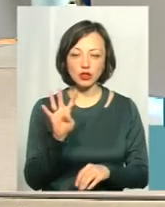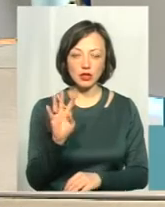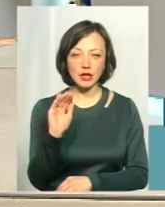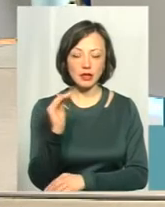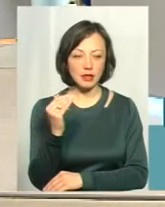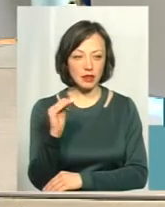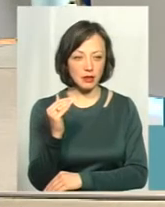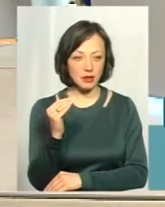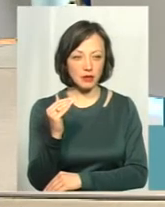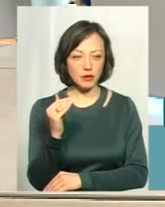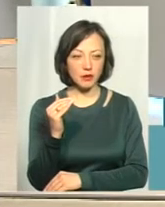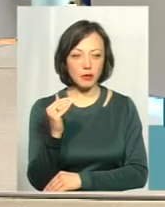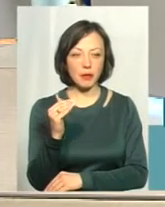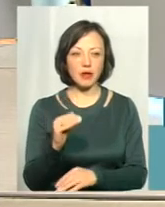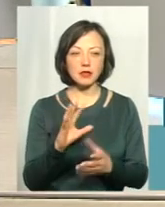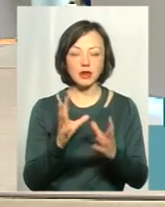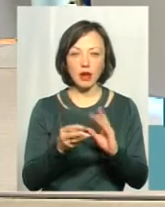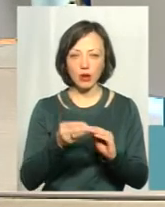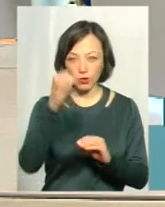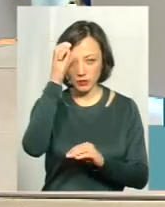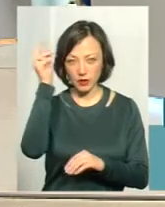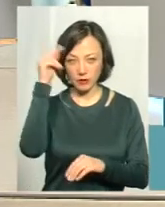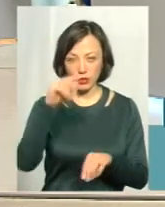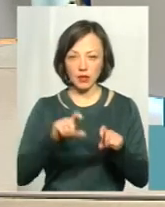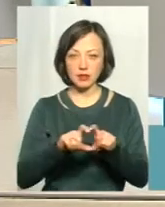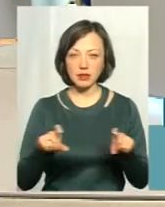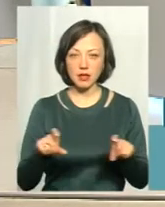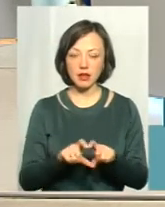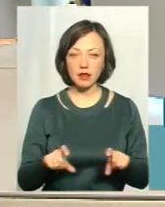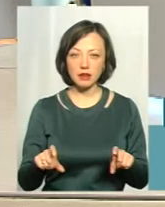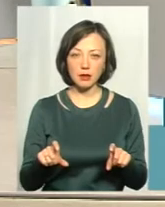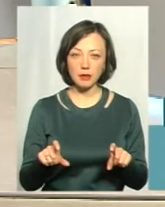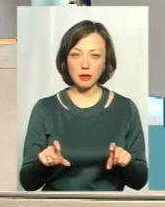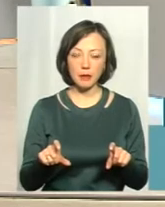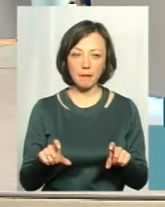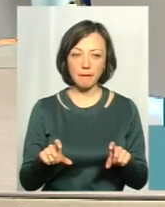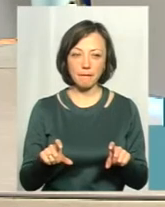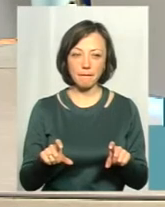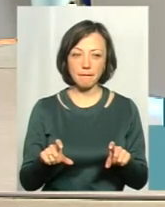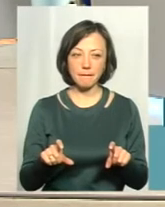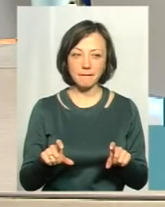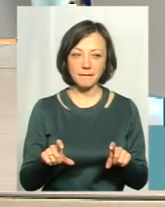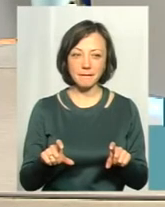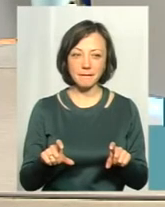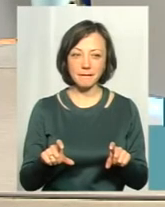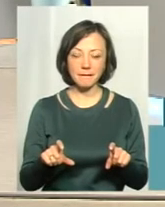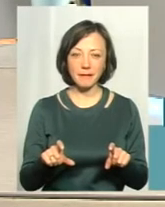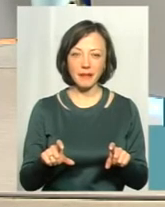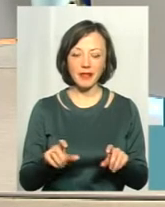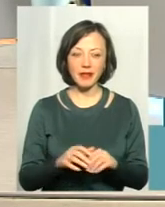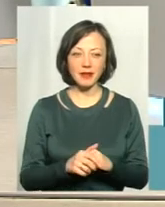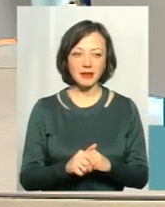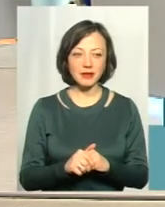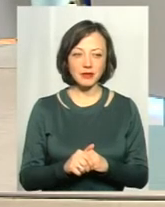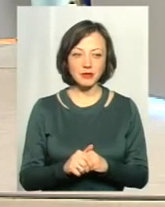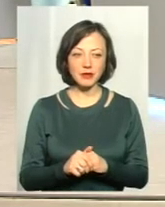дитини, загальноосвітні навчальні заклади, назвати які нам? Ні, не треба.